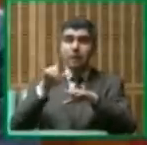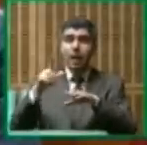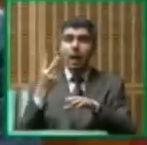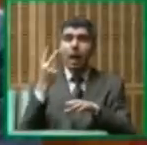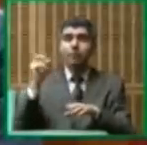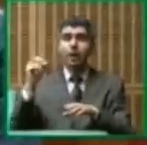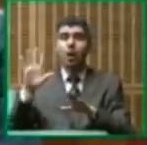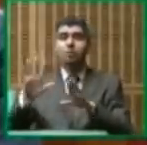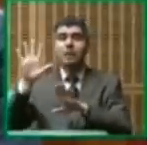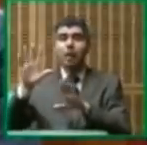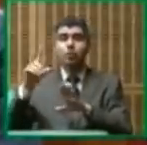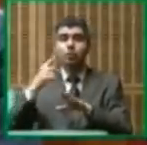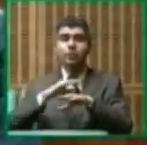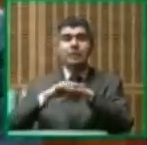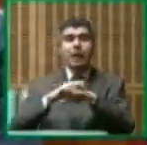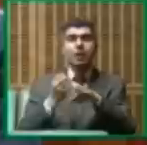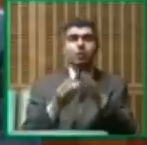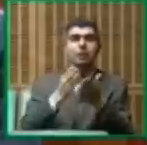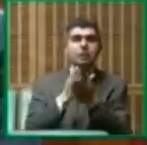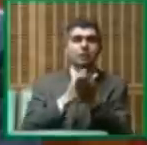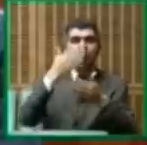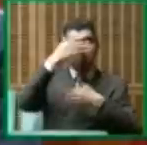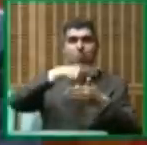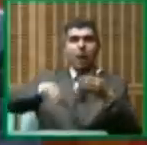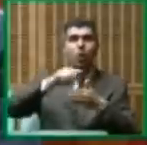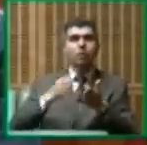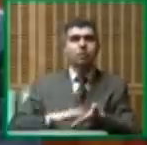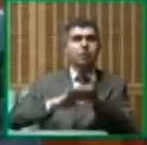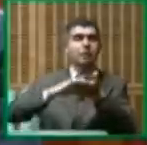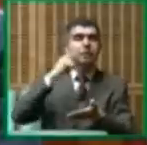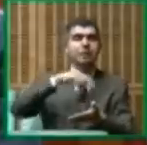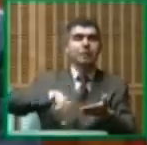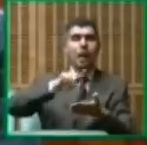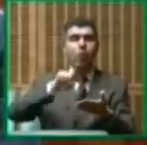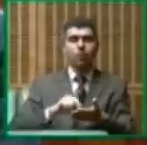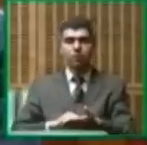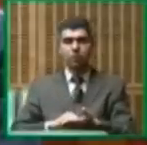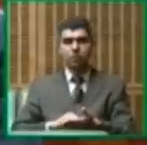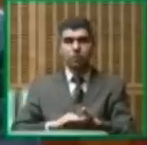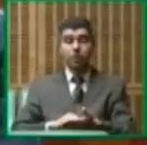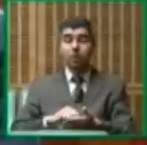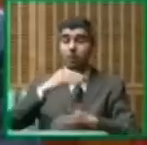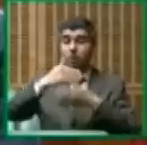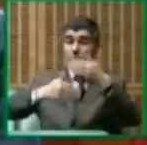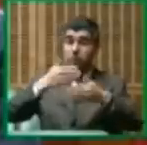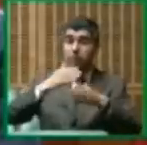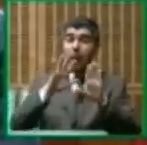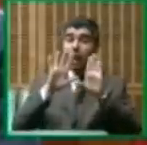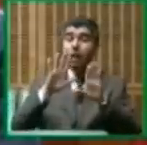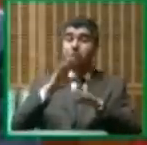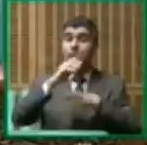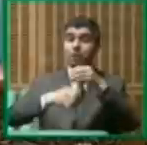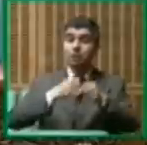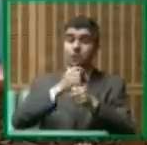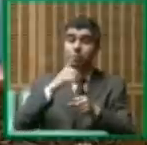2015، وتحديد أهدافها لما بعد هذا السحق الزمني. أيضا، مر 10 سنوات على الإعلان عن المبادرة